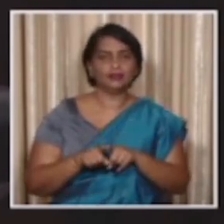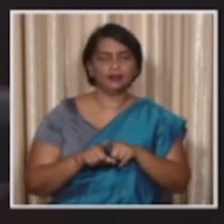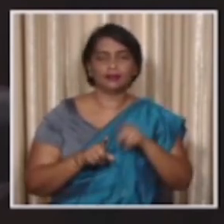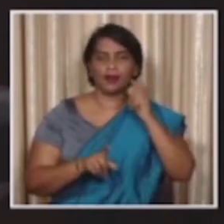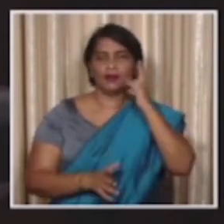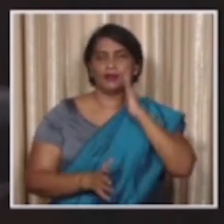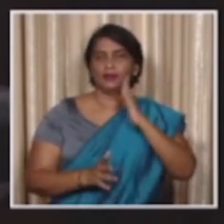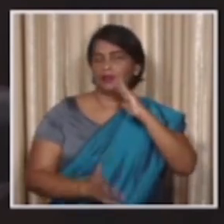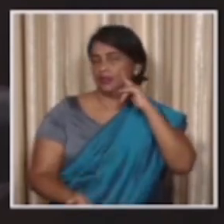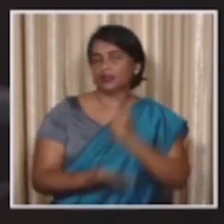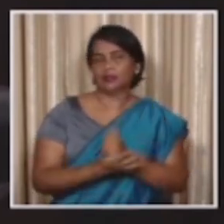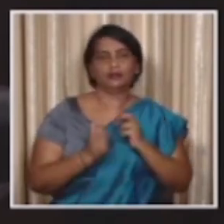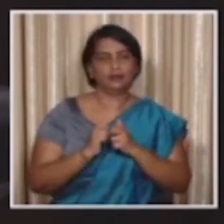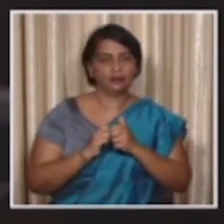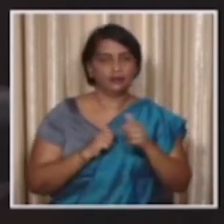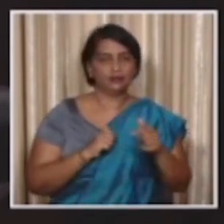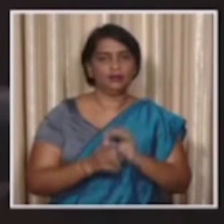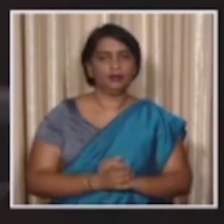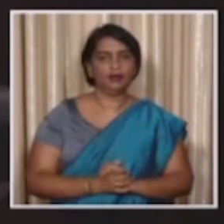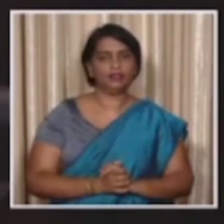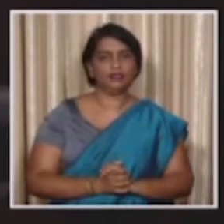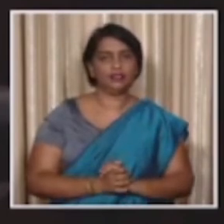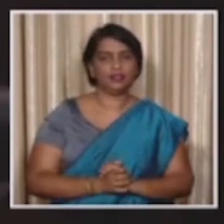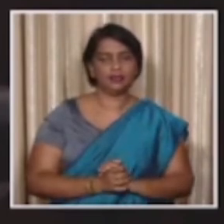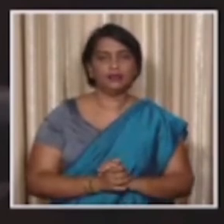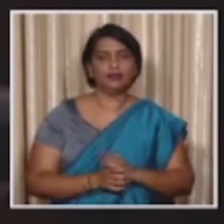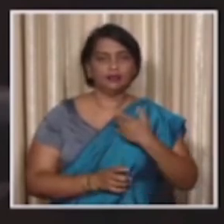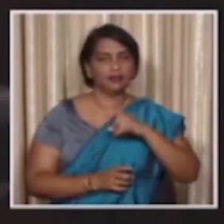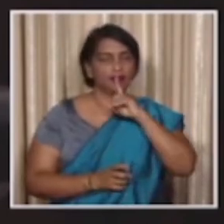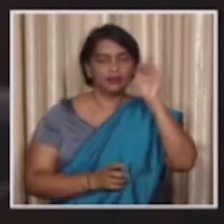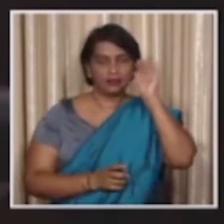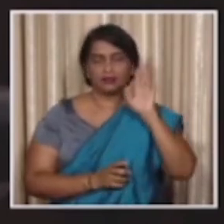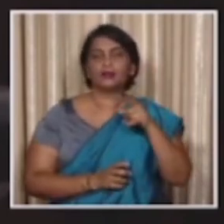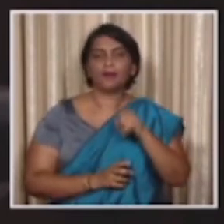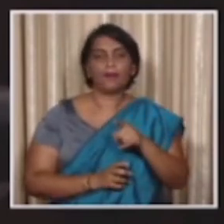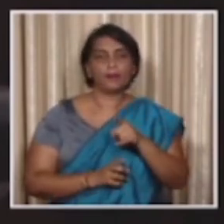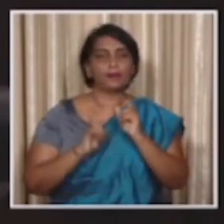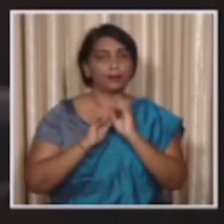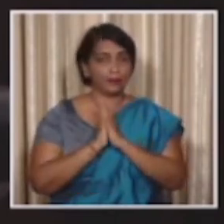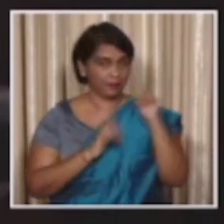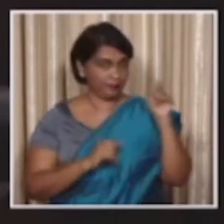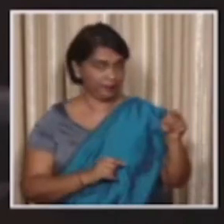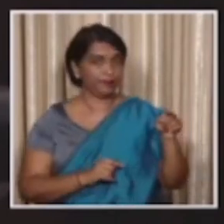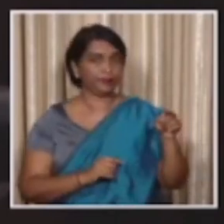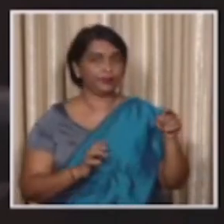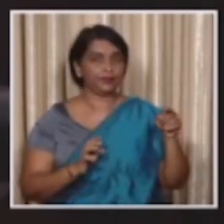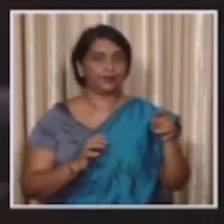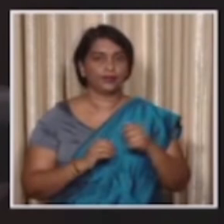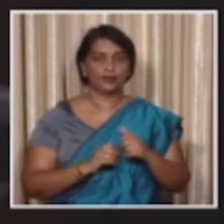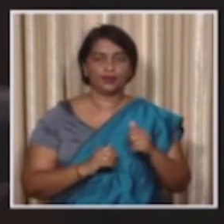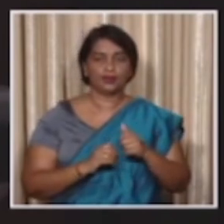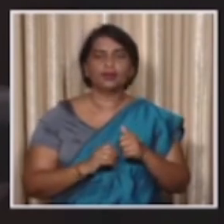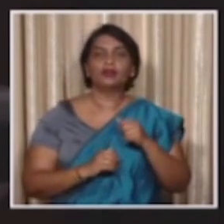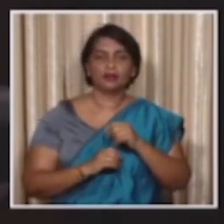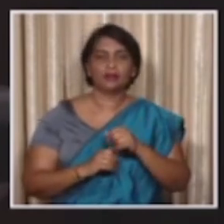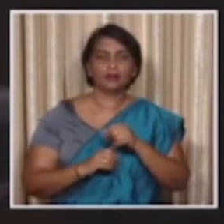තරම් අපහසුතාවයට ලක් වෙලා තියෙනවද කියන එක. එතකොට අපි අහන්නේ ඉමිග්‍රේෂන් එකේ 110 දෙනෙක්ට